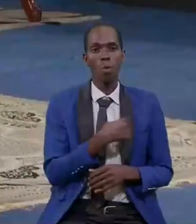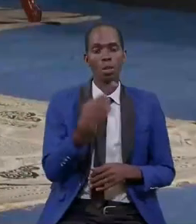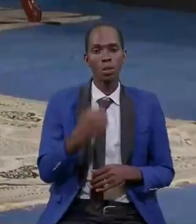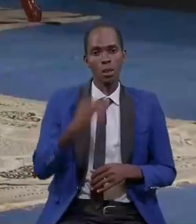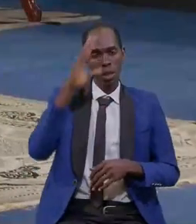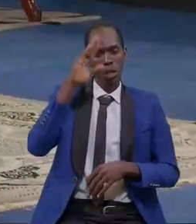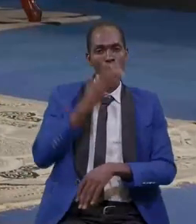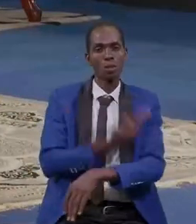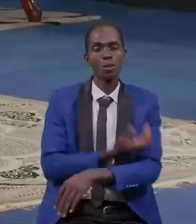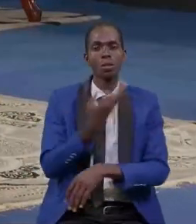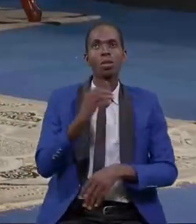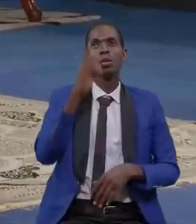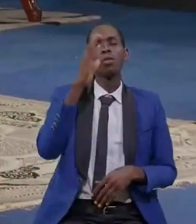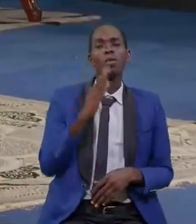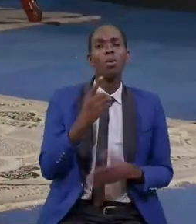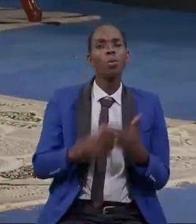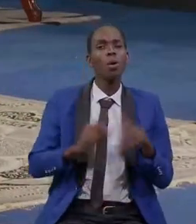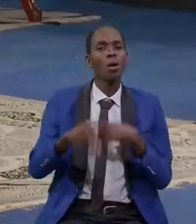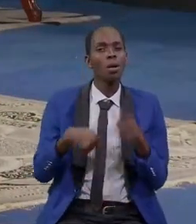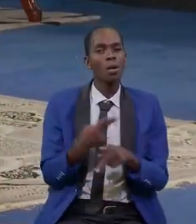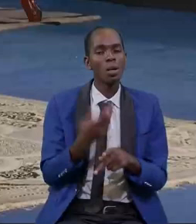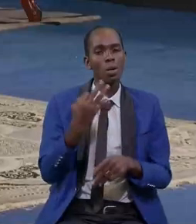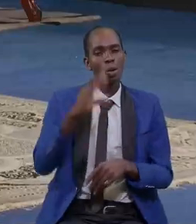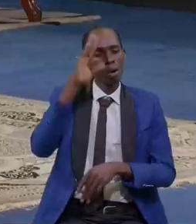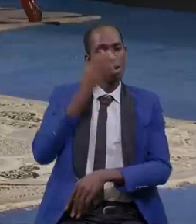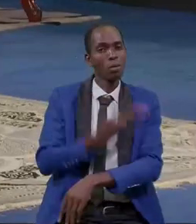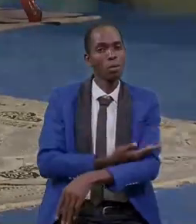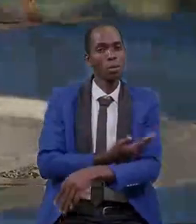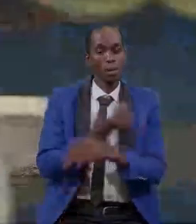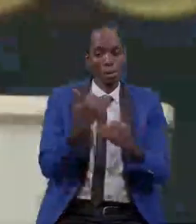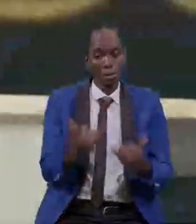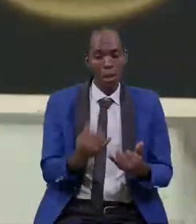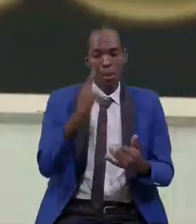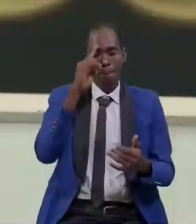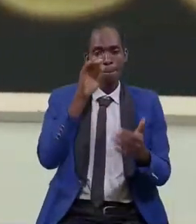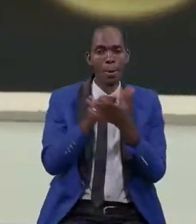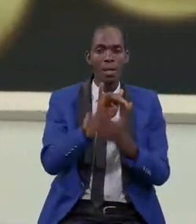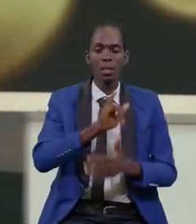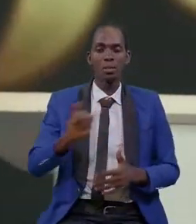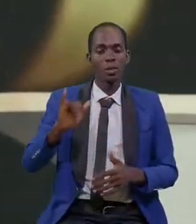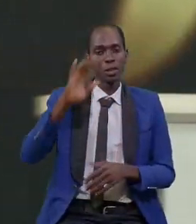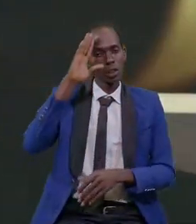Quel type de fils? Le fils qui croit en Dieu. Quel type de fils?